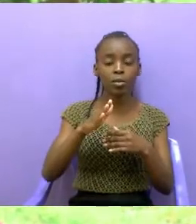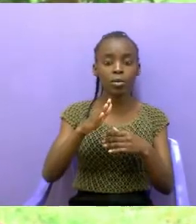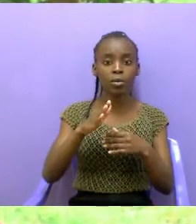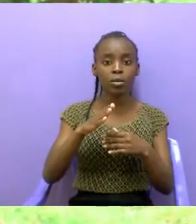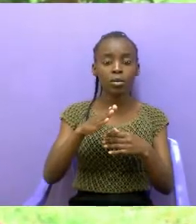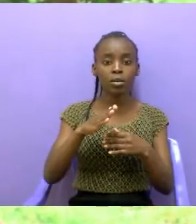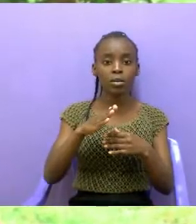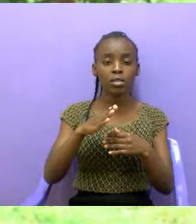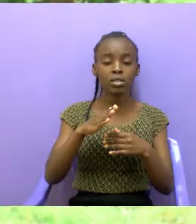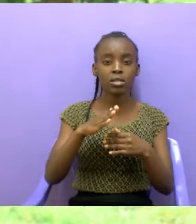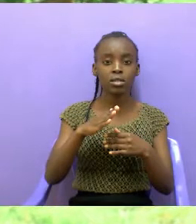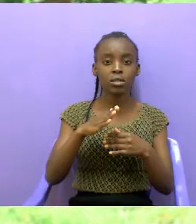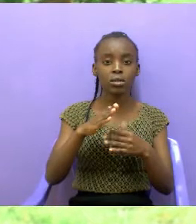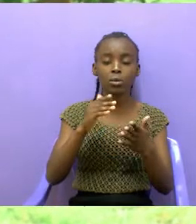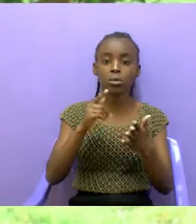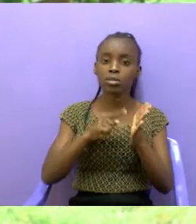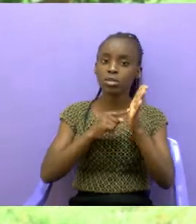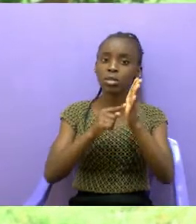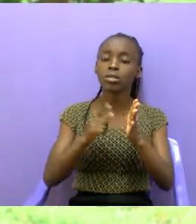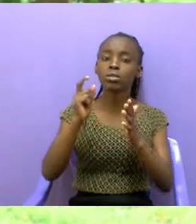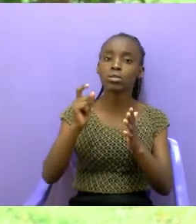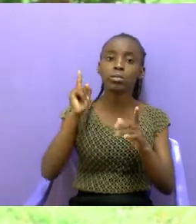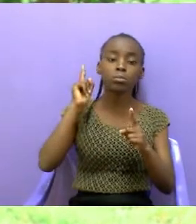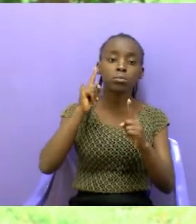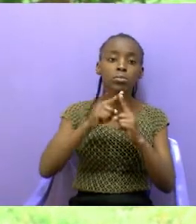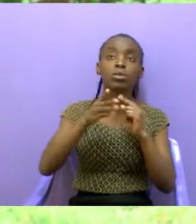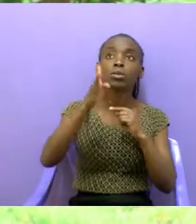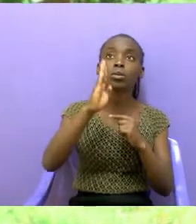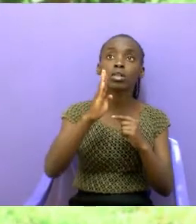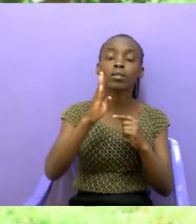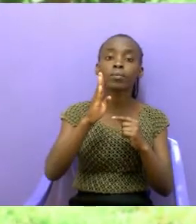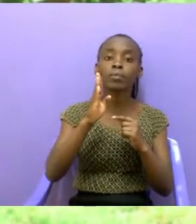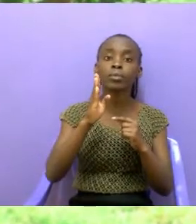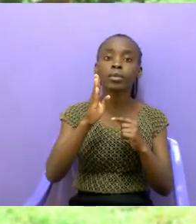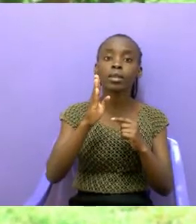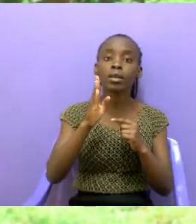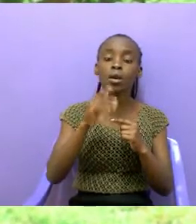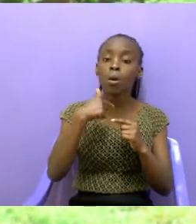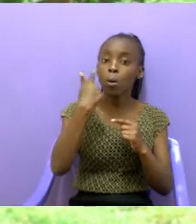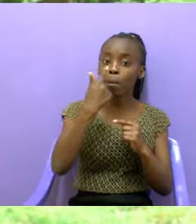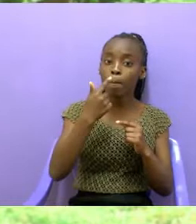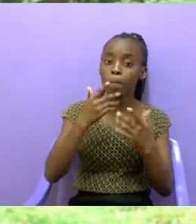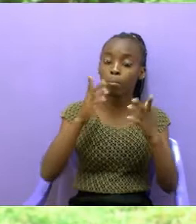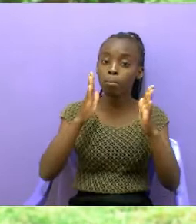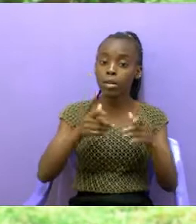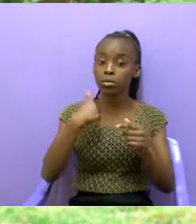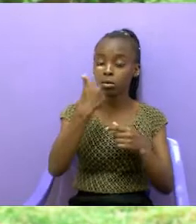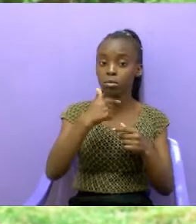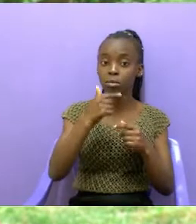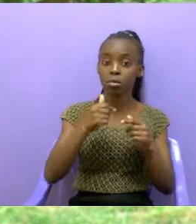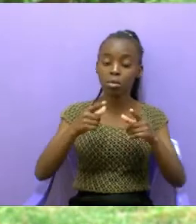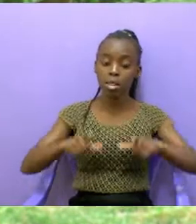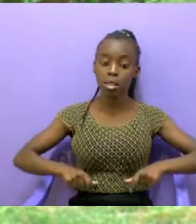utaprove your faith to God? Hata ule mtu unaishi na yeye, ni wakati gani utaprove kwamba wewe unaweza kuvumilia